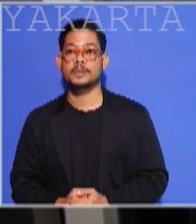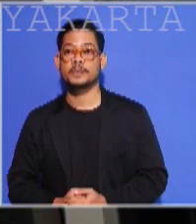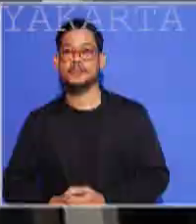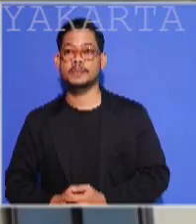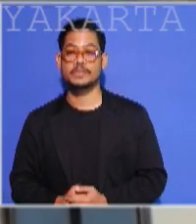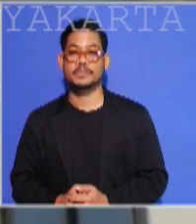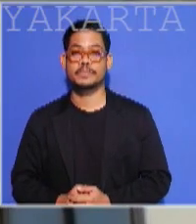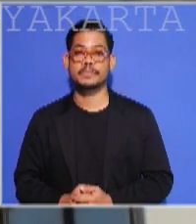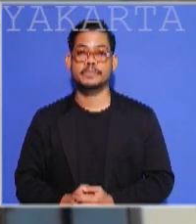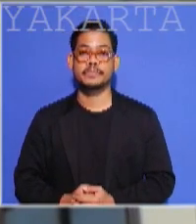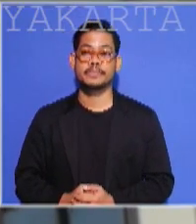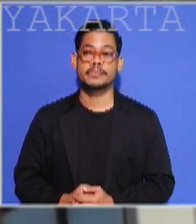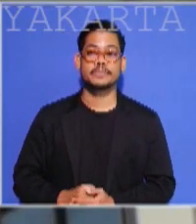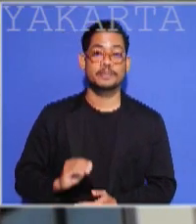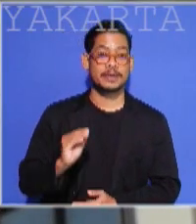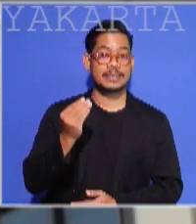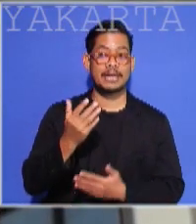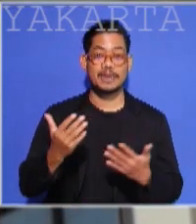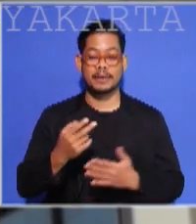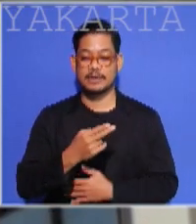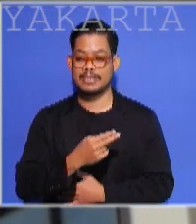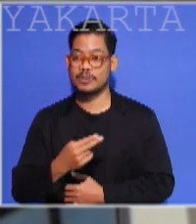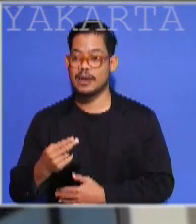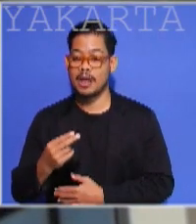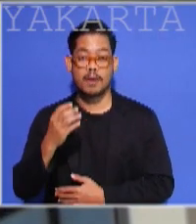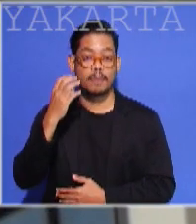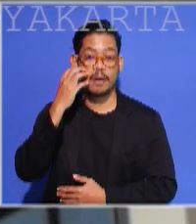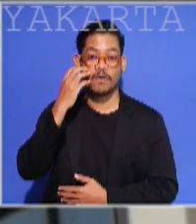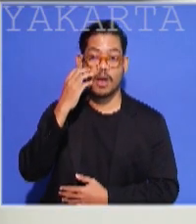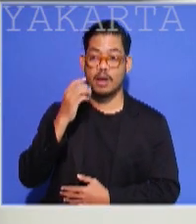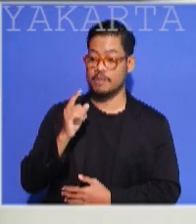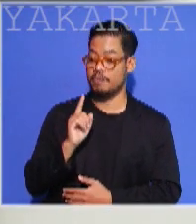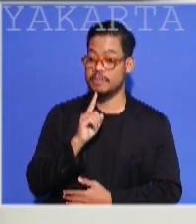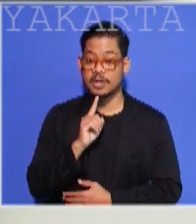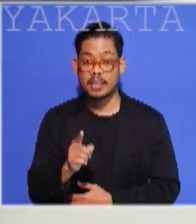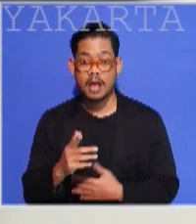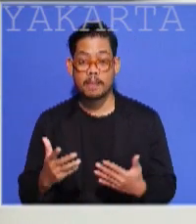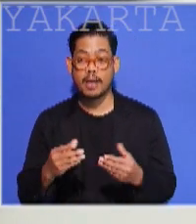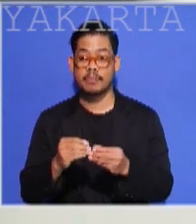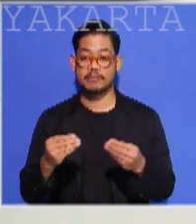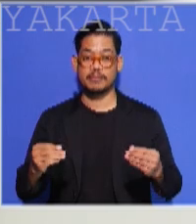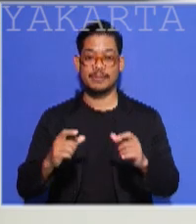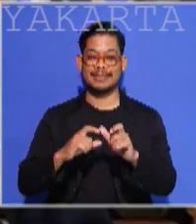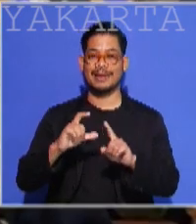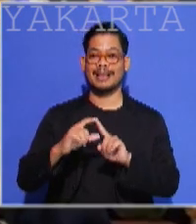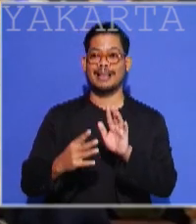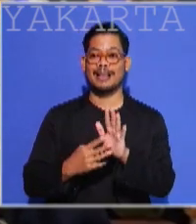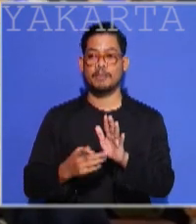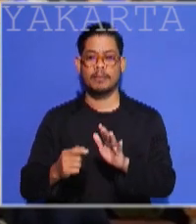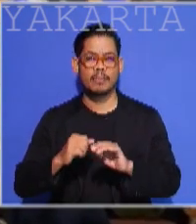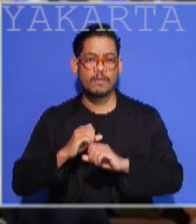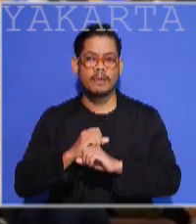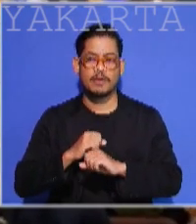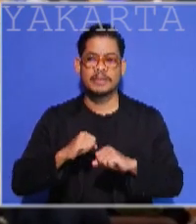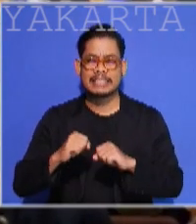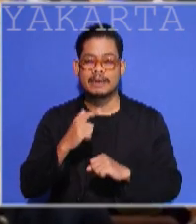2045 Presiden Republik Indonesia Prabowo Subianto memasukkan kualitas sumber daya manusia sebagai salah satu misi super penting dalam Asta